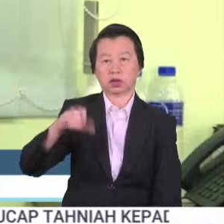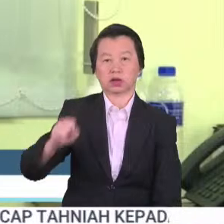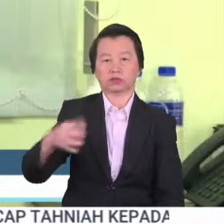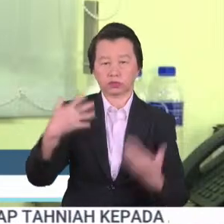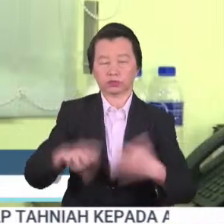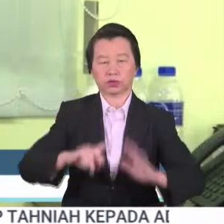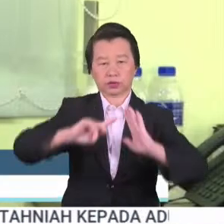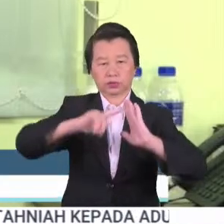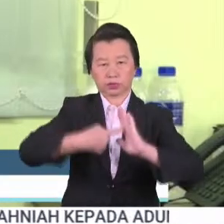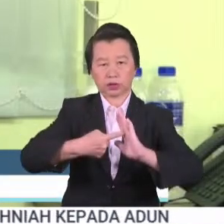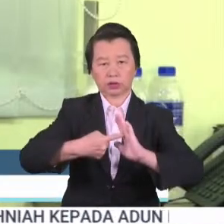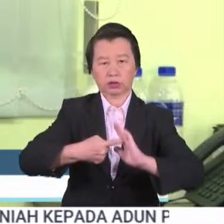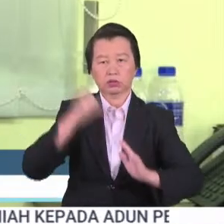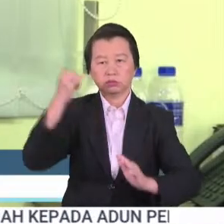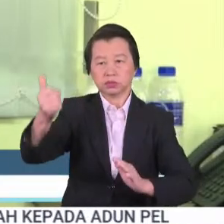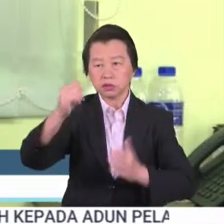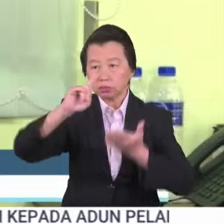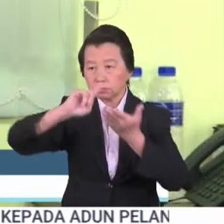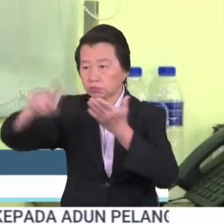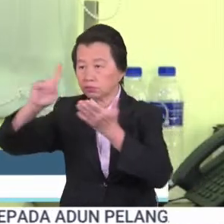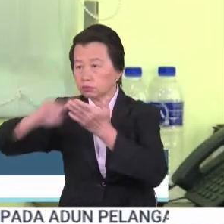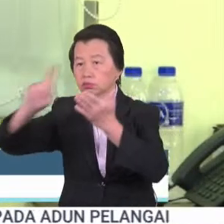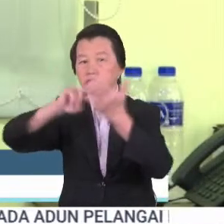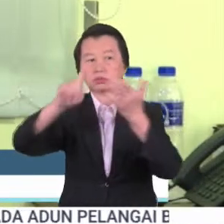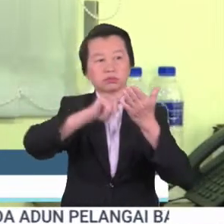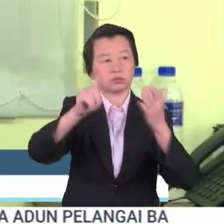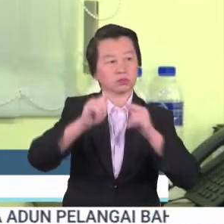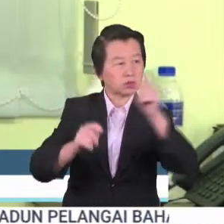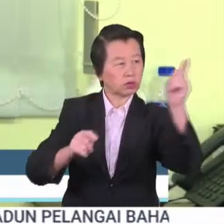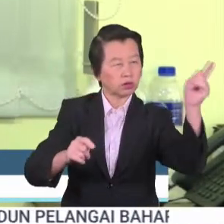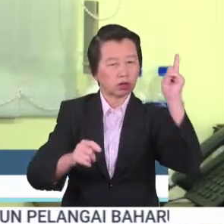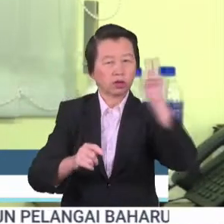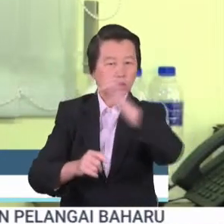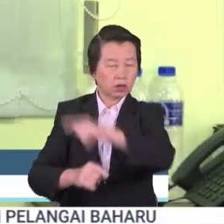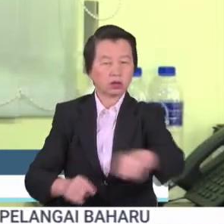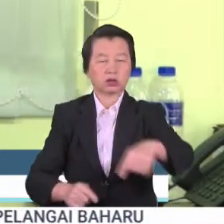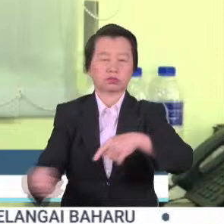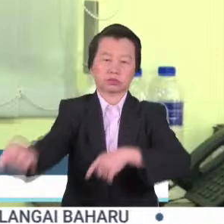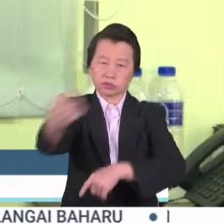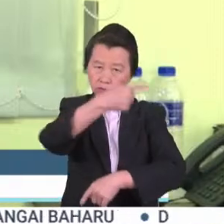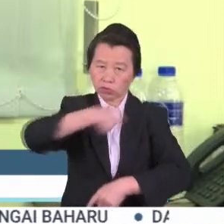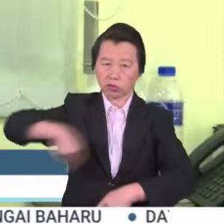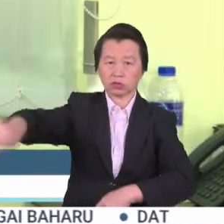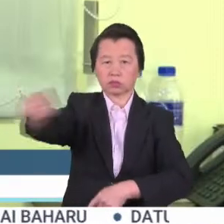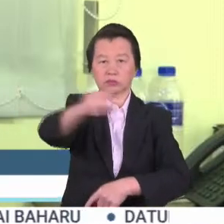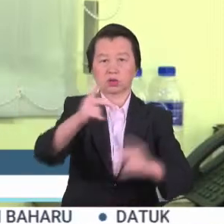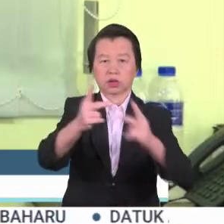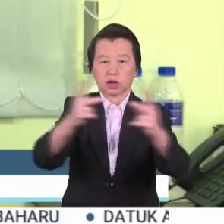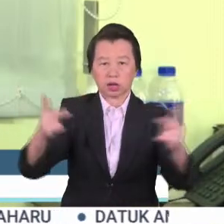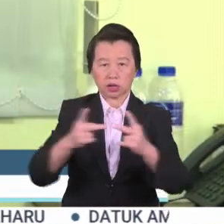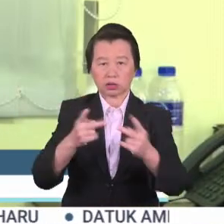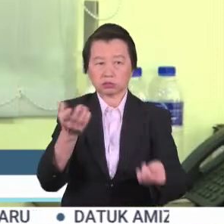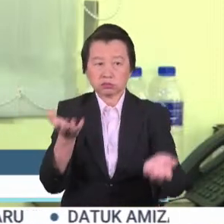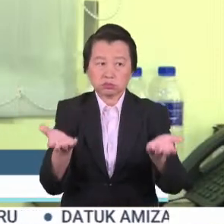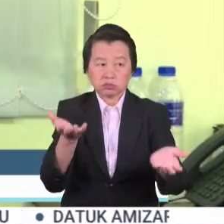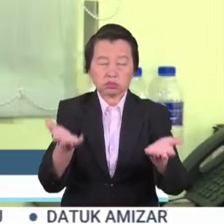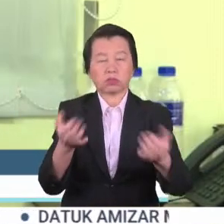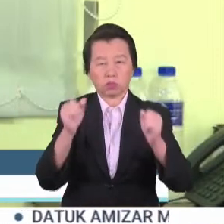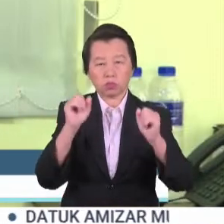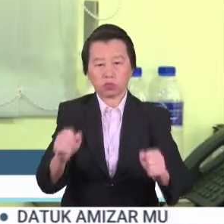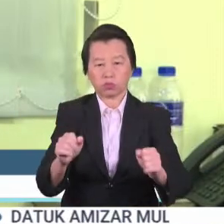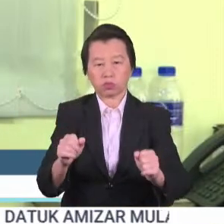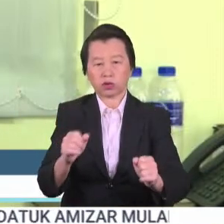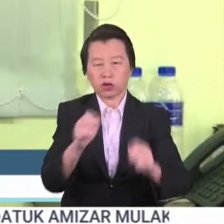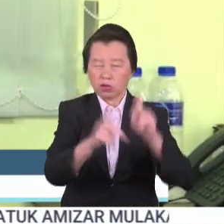mengaktifkan rondaan di seluruh kawasan-kawasan yang mempunyai potensi untuk